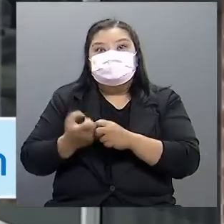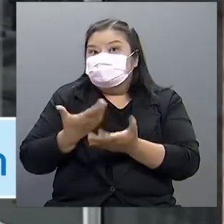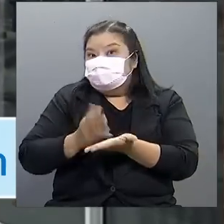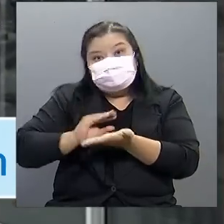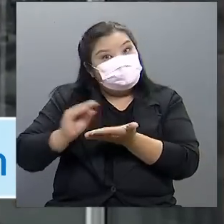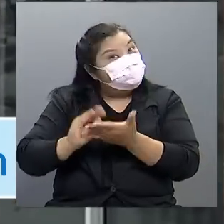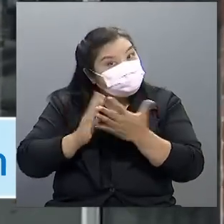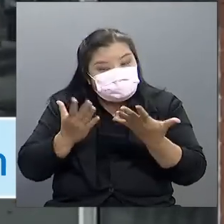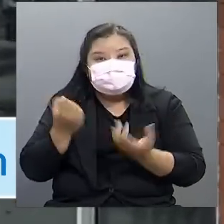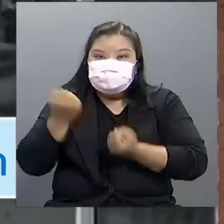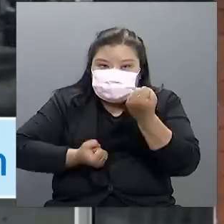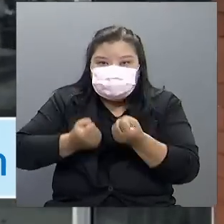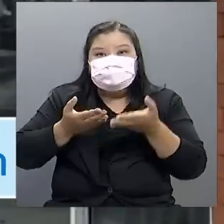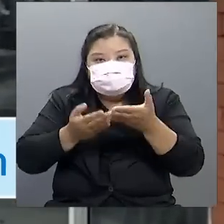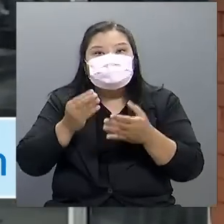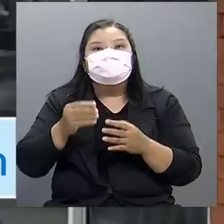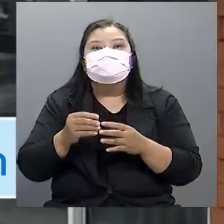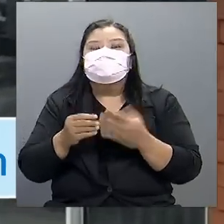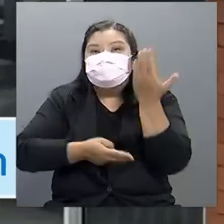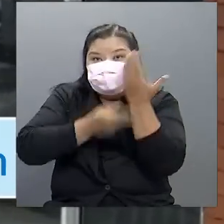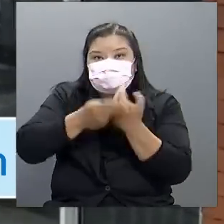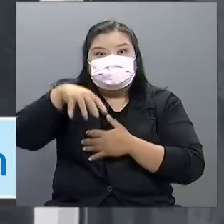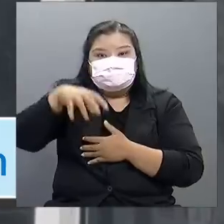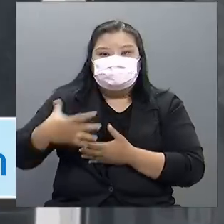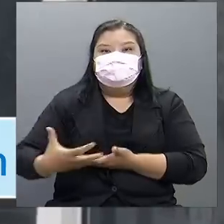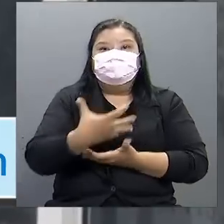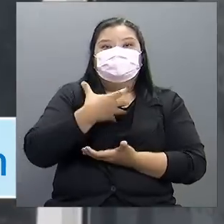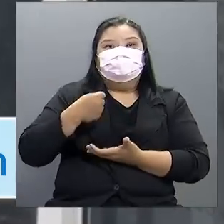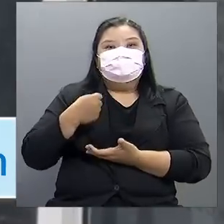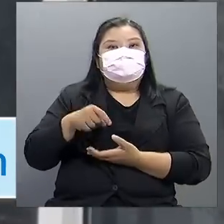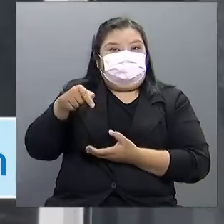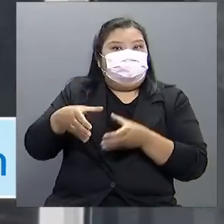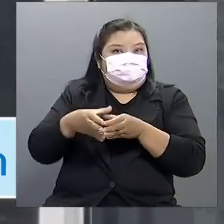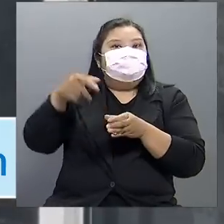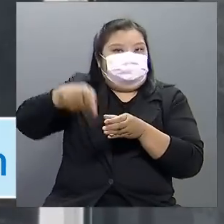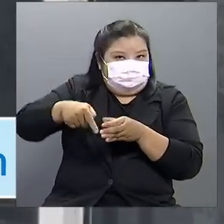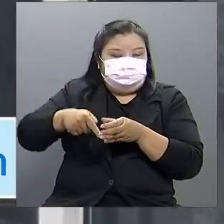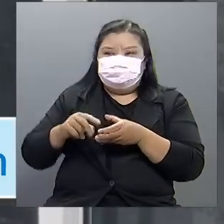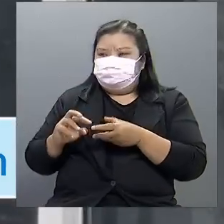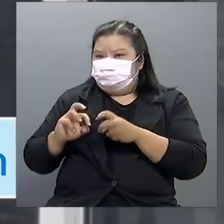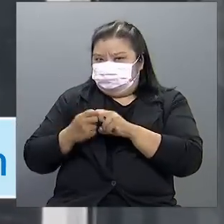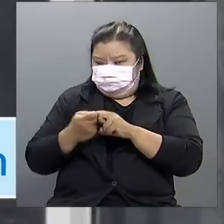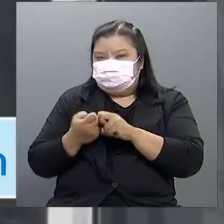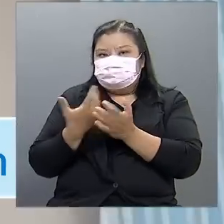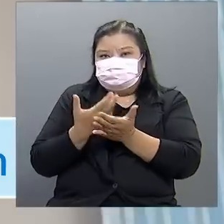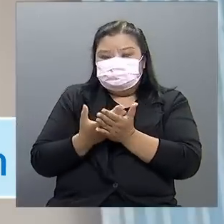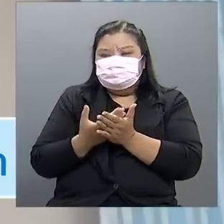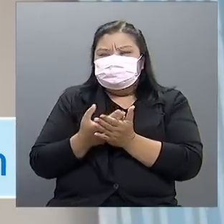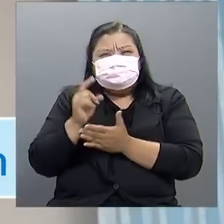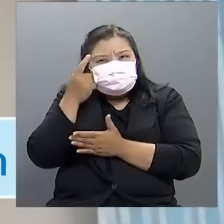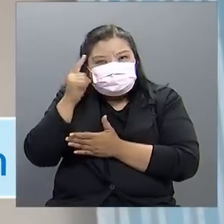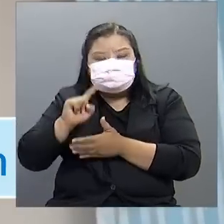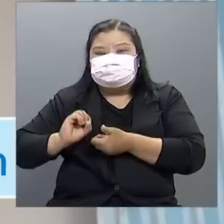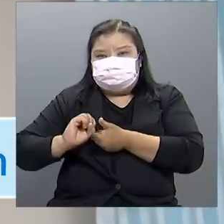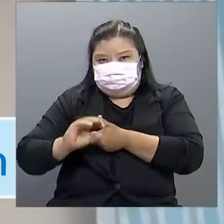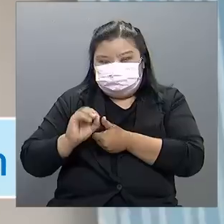เรือ ทั้งโงแรมกลุ่มนี้เดเขาจะให้ผู้เชี่ยวชาในการแก้นนี่มาช่วยเจรจาหาแนวทางกัเลยว